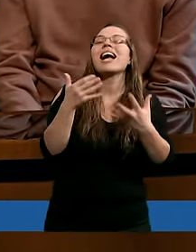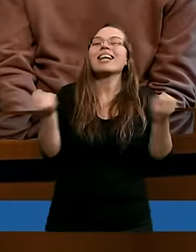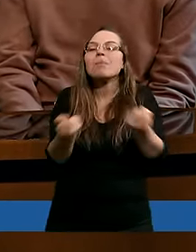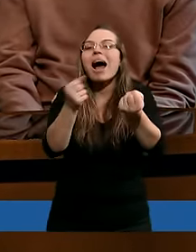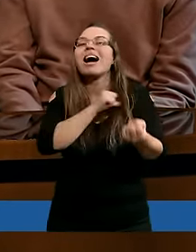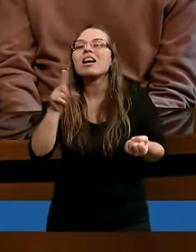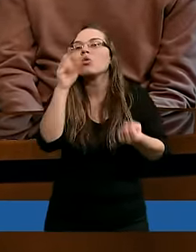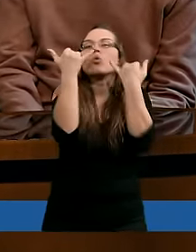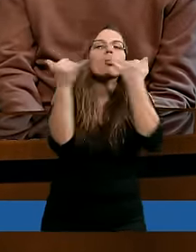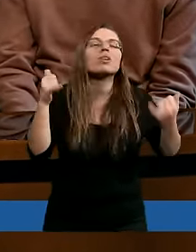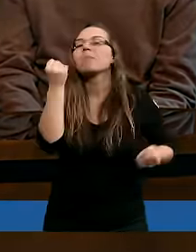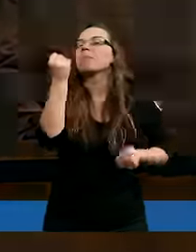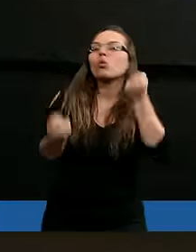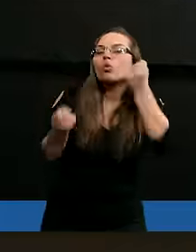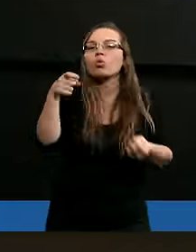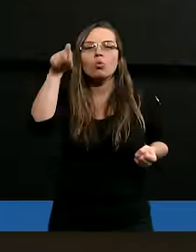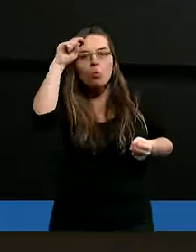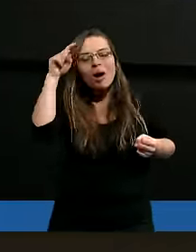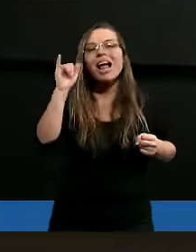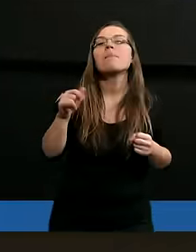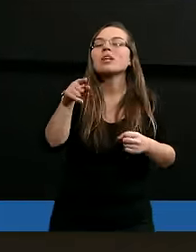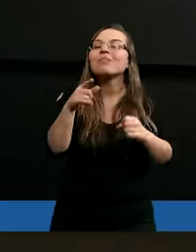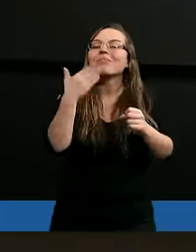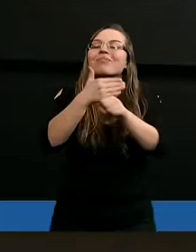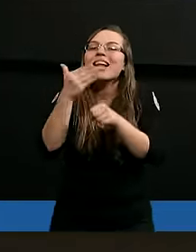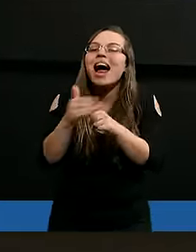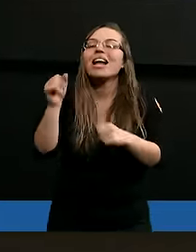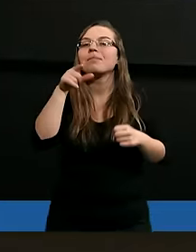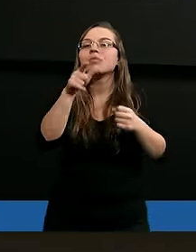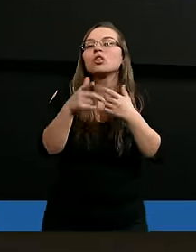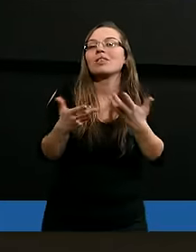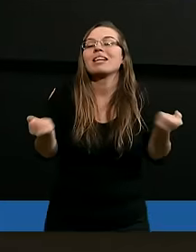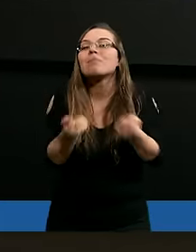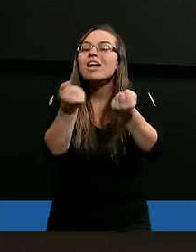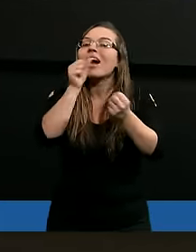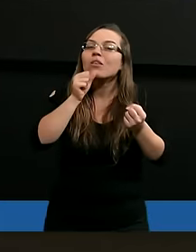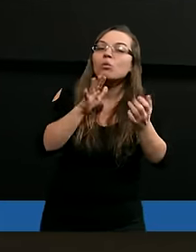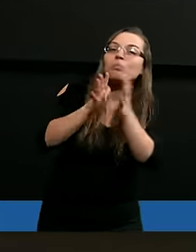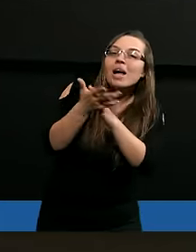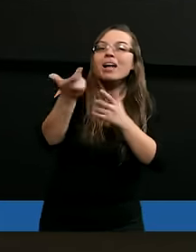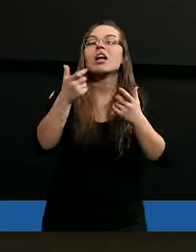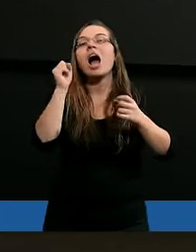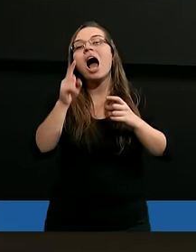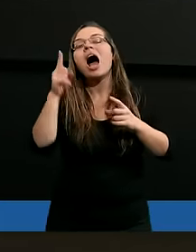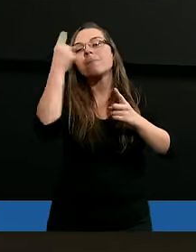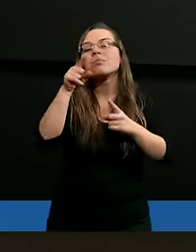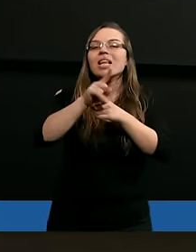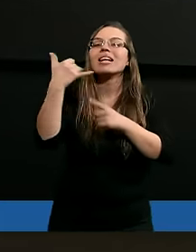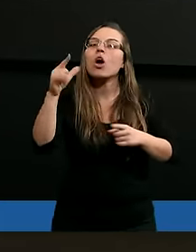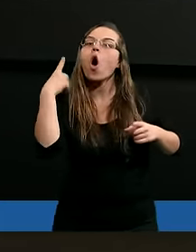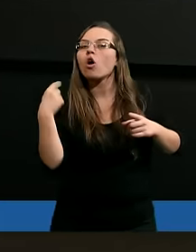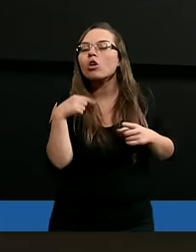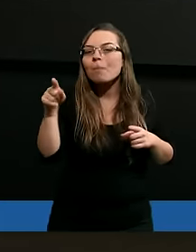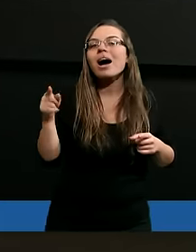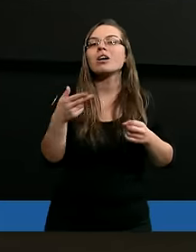różnymi trudnościami. U niektórych ta myśl idzie dużo dalej, zmierzając aż do myśli o samobójstwie, bo po